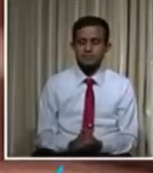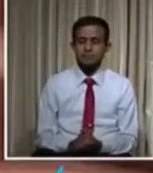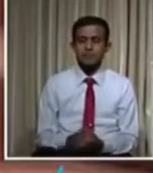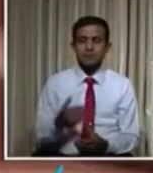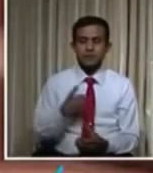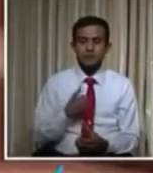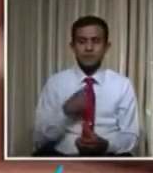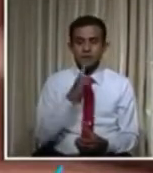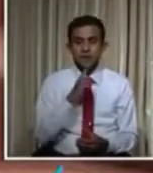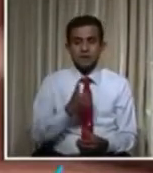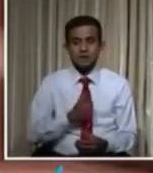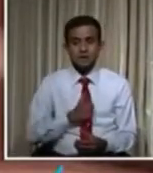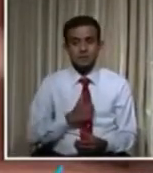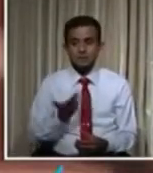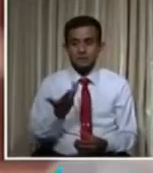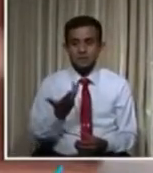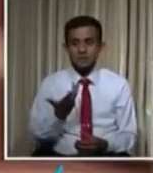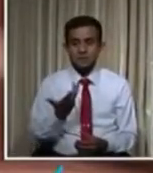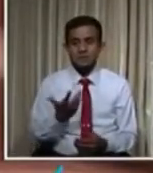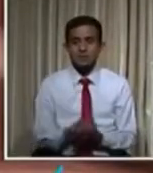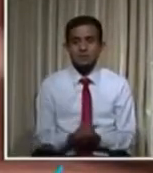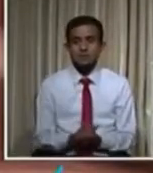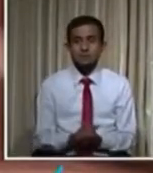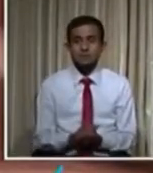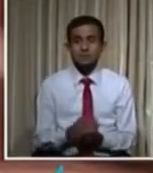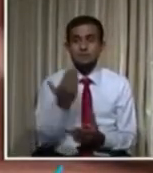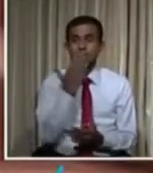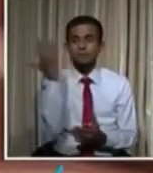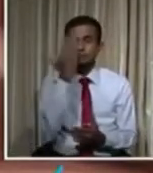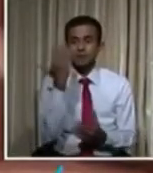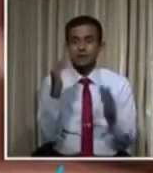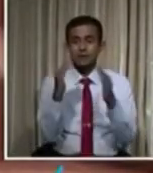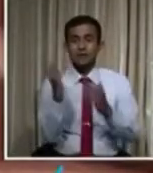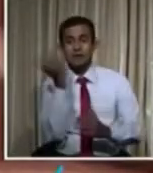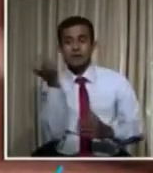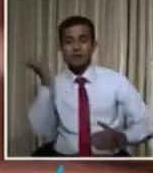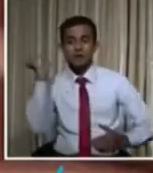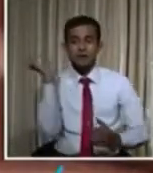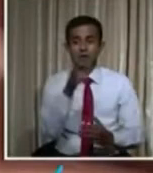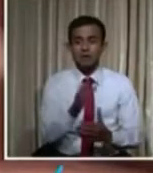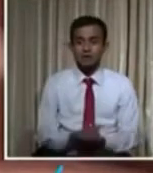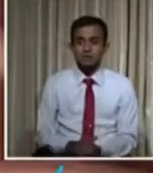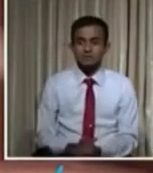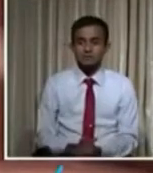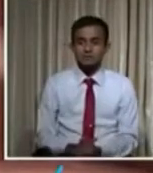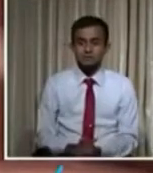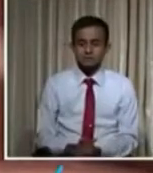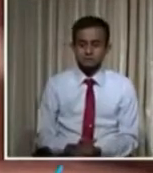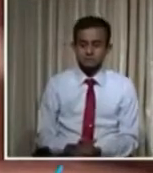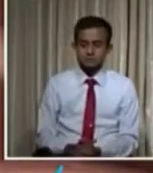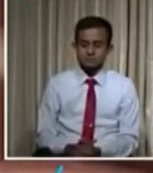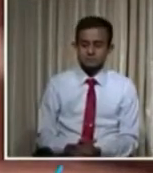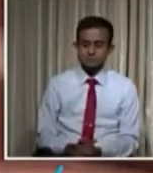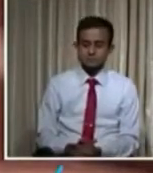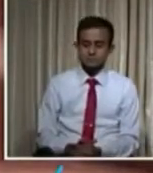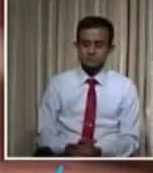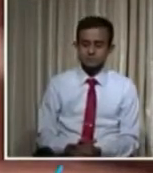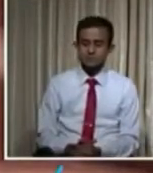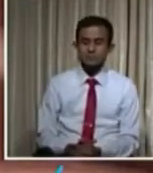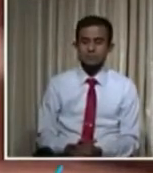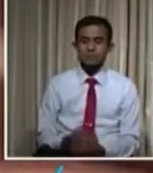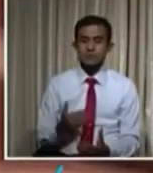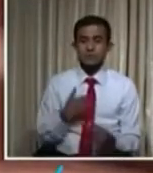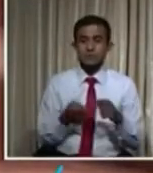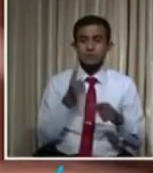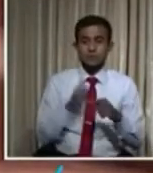මම කැමති නෑ ගරු කතානායකතුමනි වීදුරු යවල් වල ඉඳගෙන ගල් ගහන්න. ඒ මොකද මම